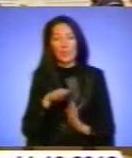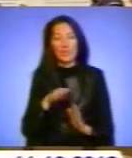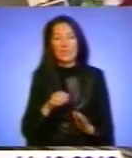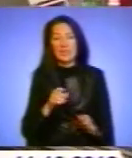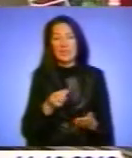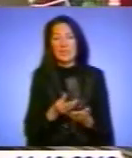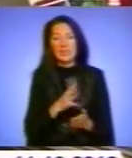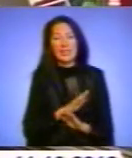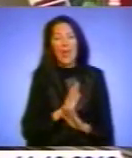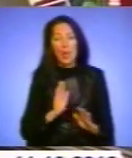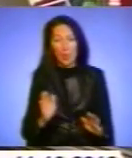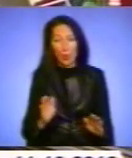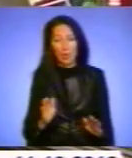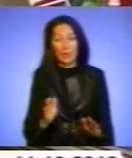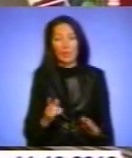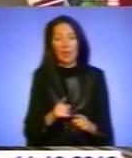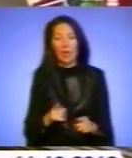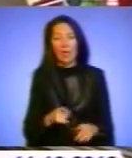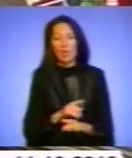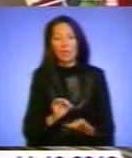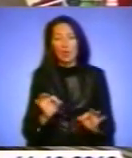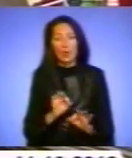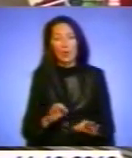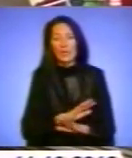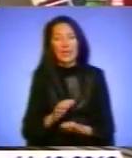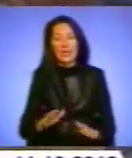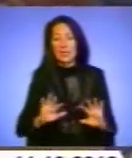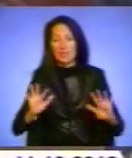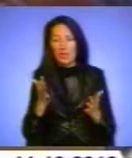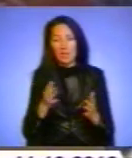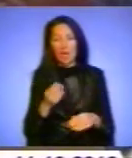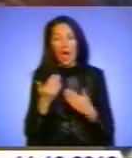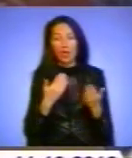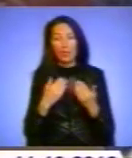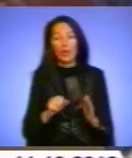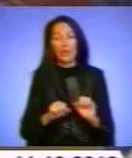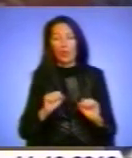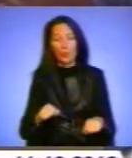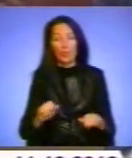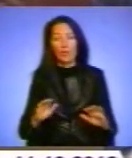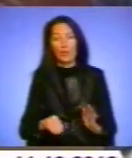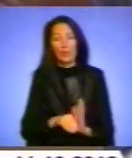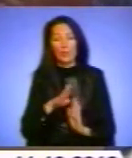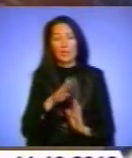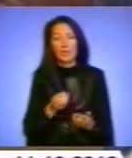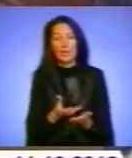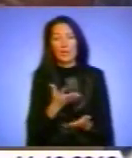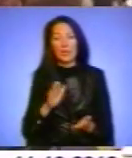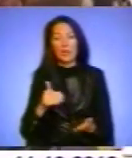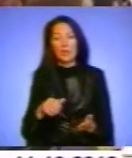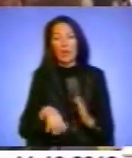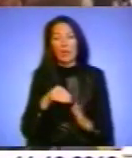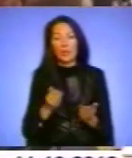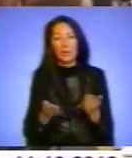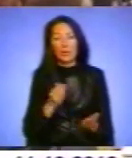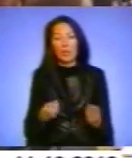харчі. Відтак, економічного апокаліпсису не станеться, переконує прем'єр. А розмову про можливе підвищення цін після парламентських виборів – лише спекуляції політиків.